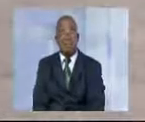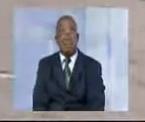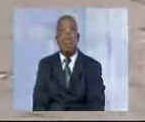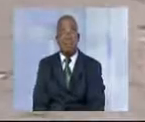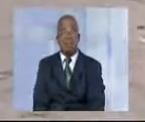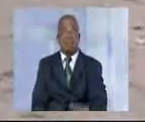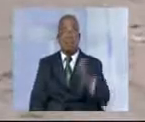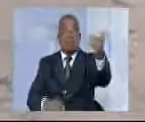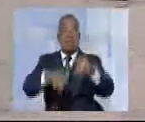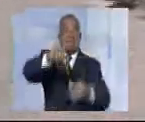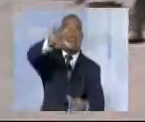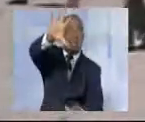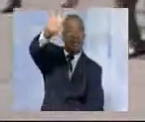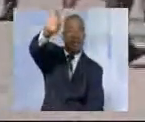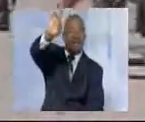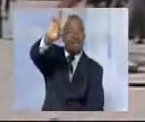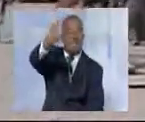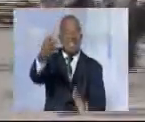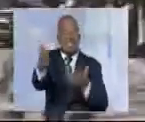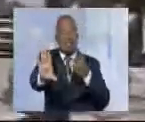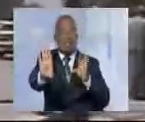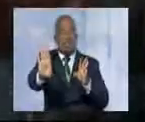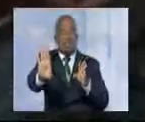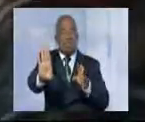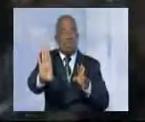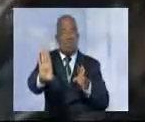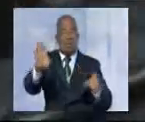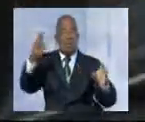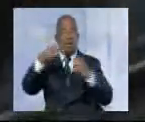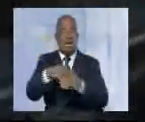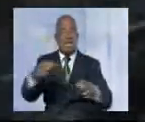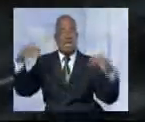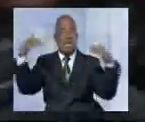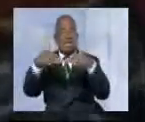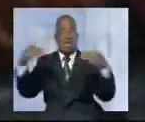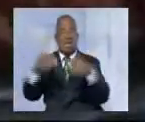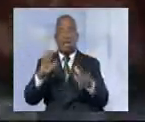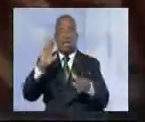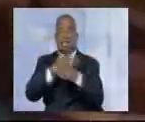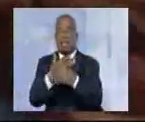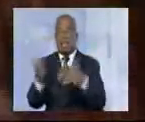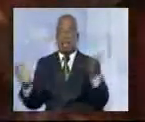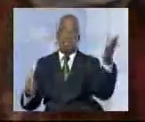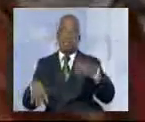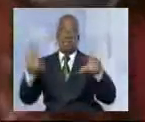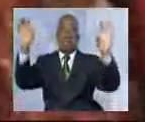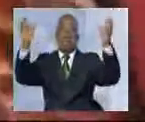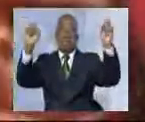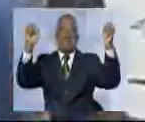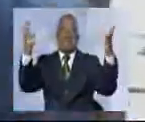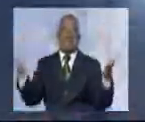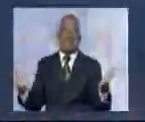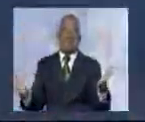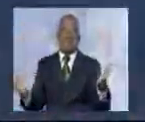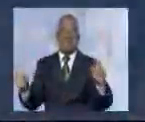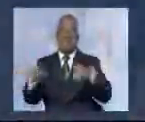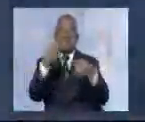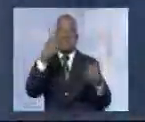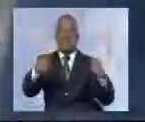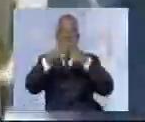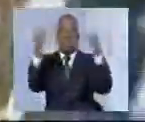Au moins 27 morts et 70 blessés dans des affrontements entre manifestants sunnites et les forces anti-émeutes irakiennes. Des centaines